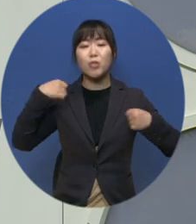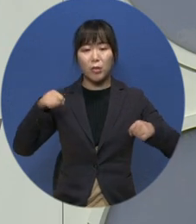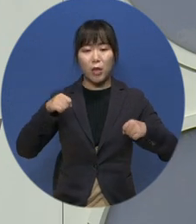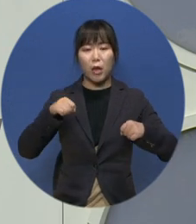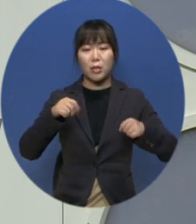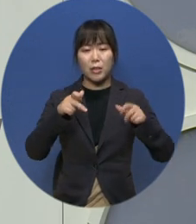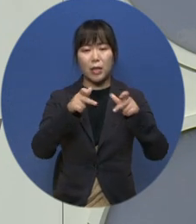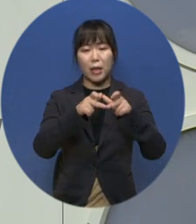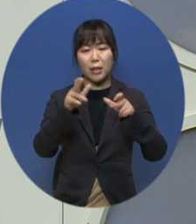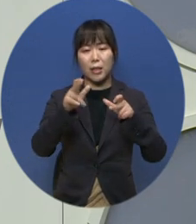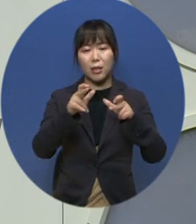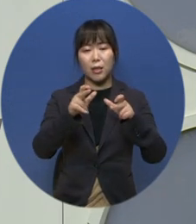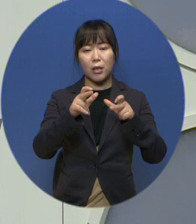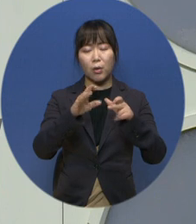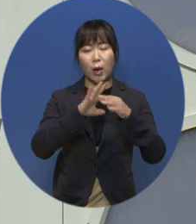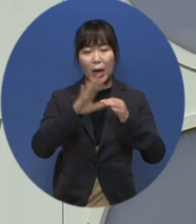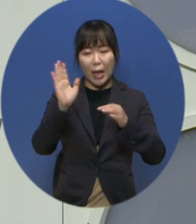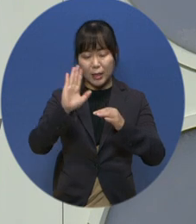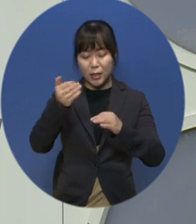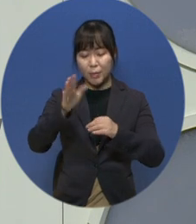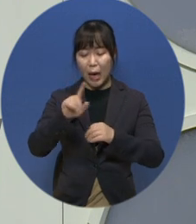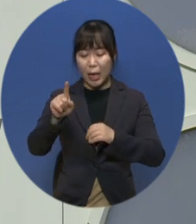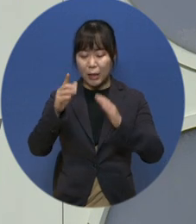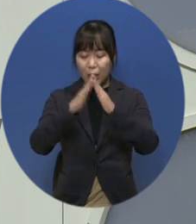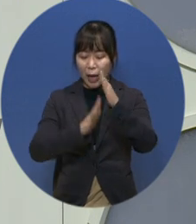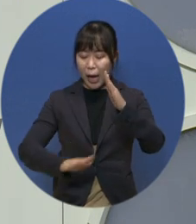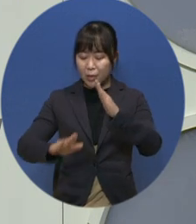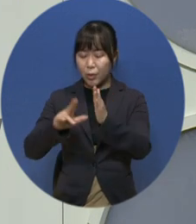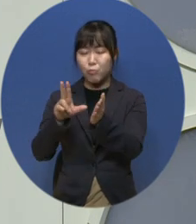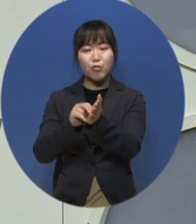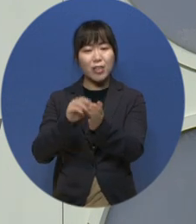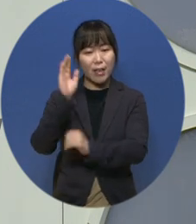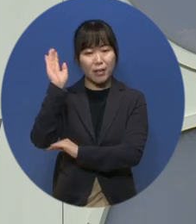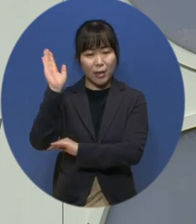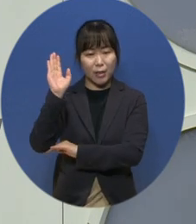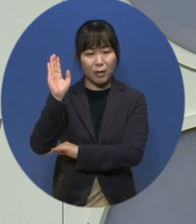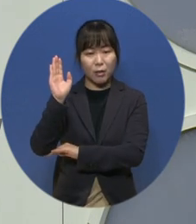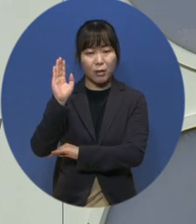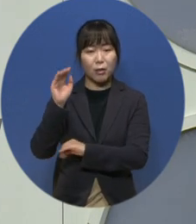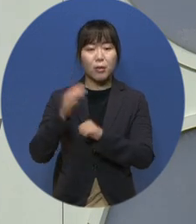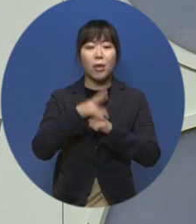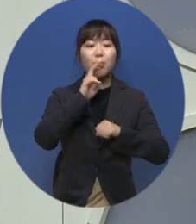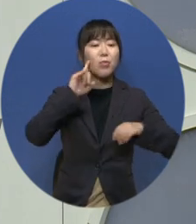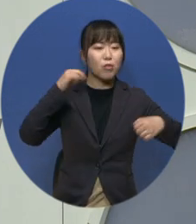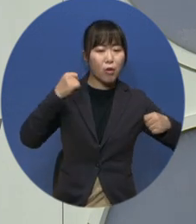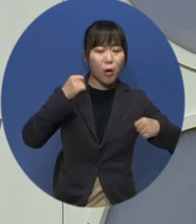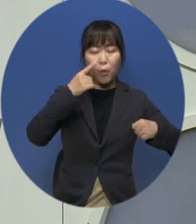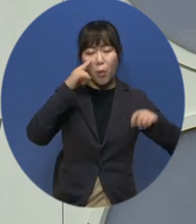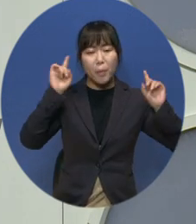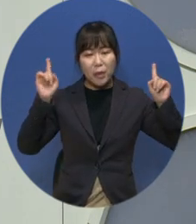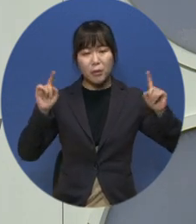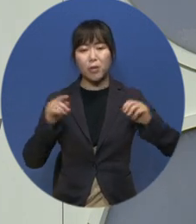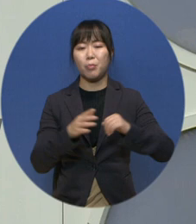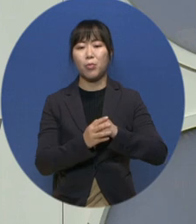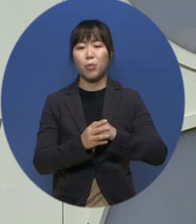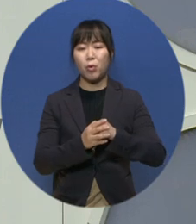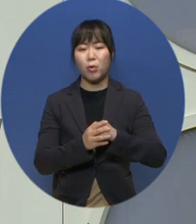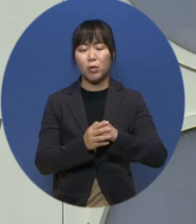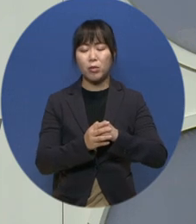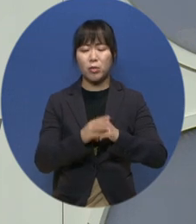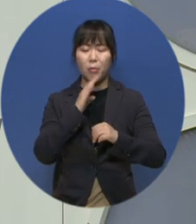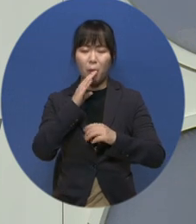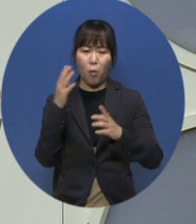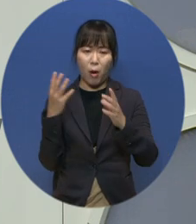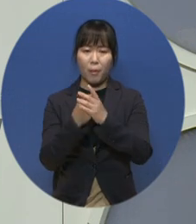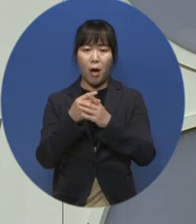가정의 문제를 다룬 그런 작품인데 그러니까 뮤지컬에서부터 코미디에서부터 정극에서부터